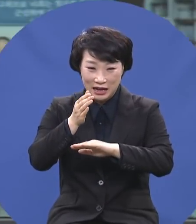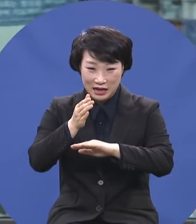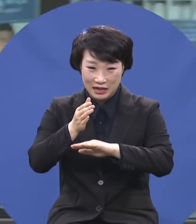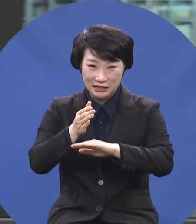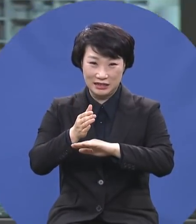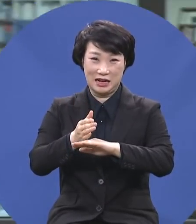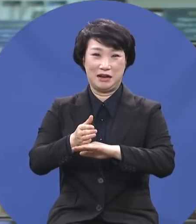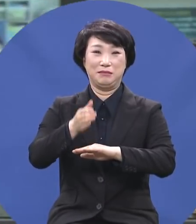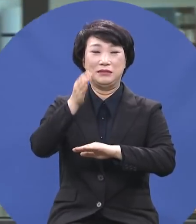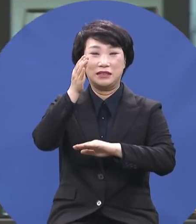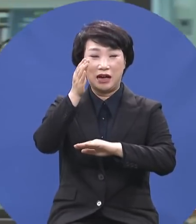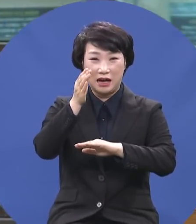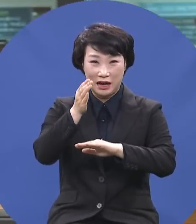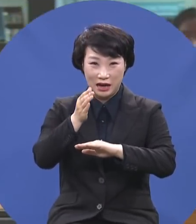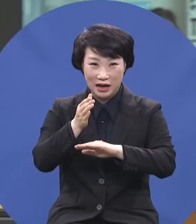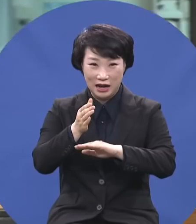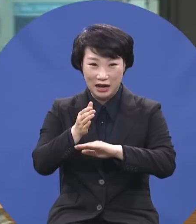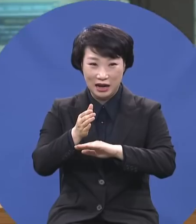감사합니다.